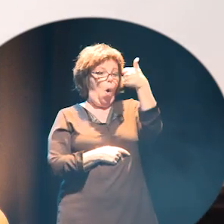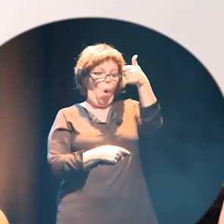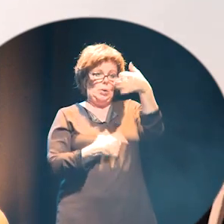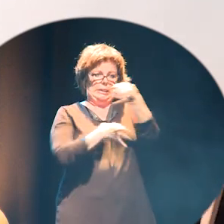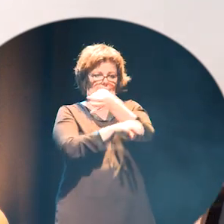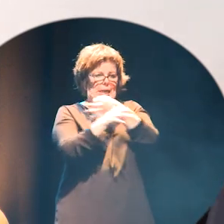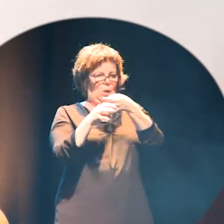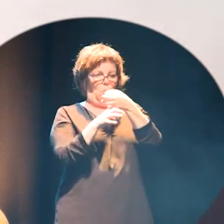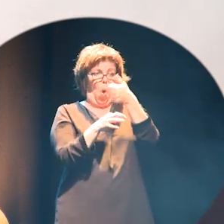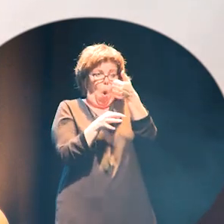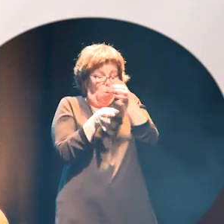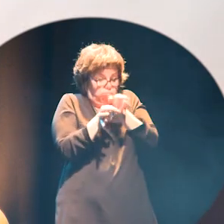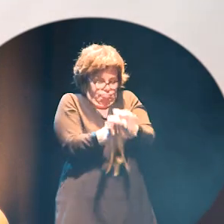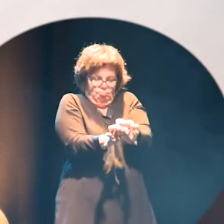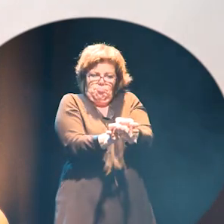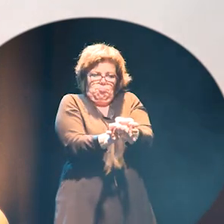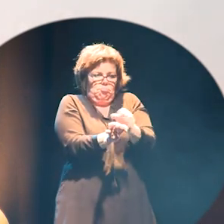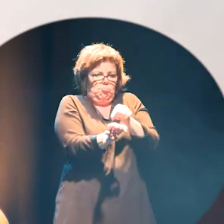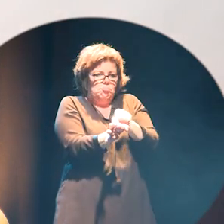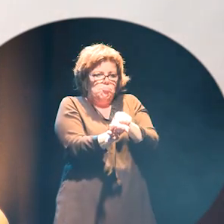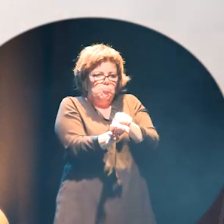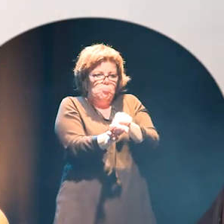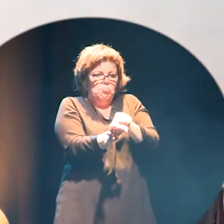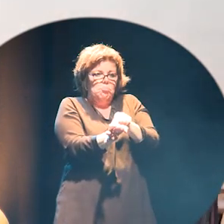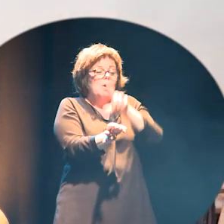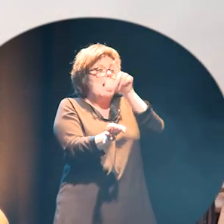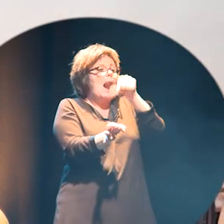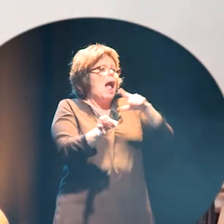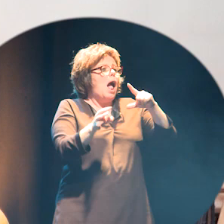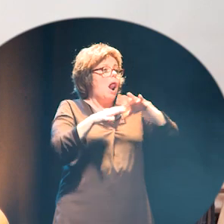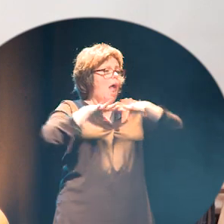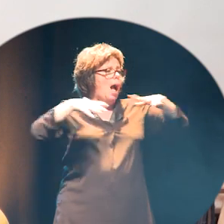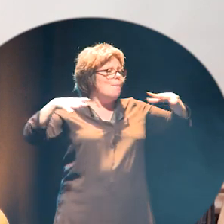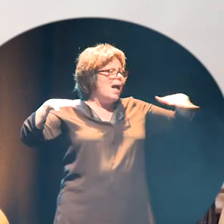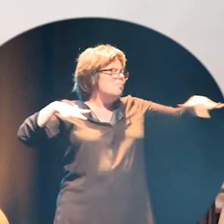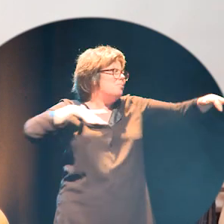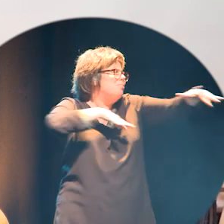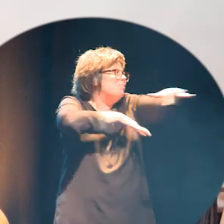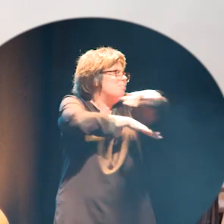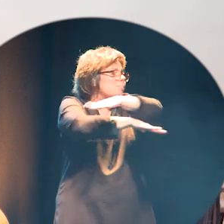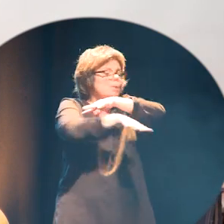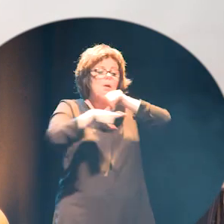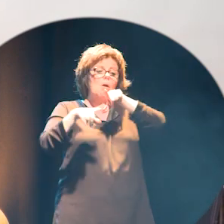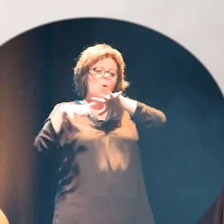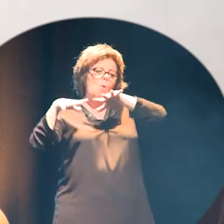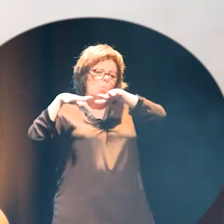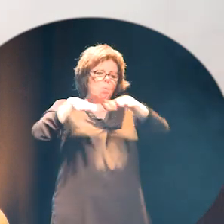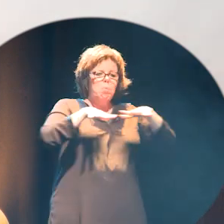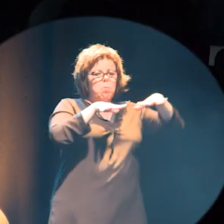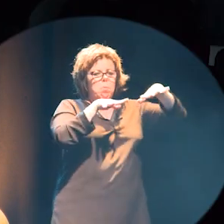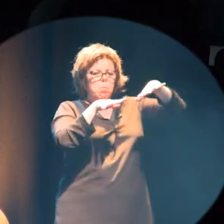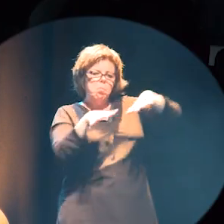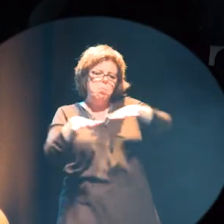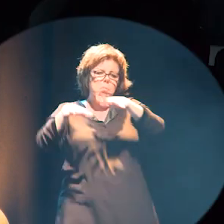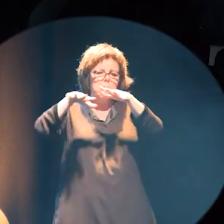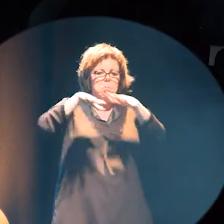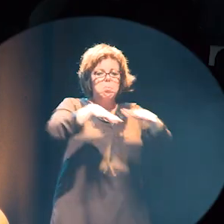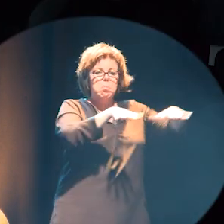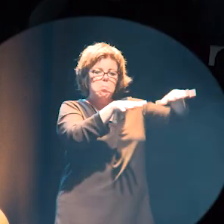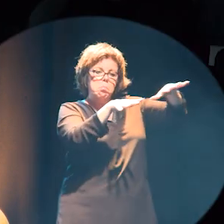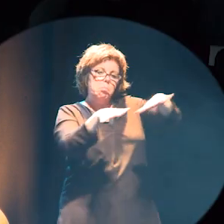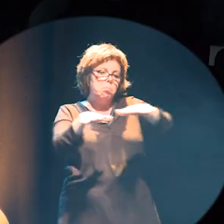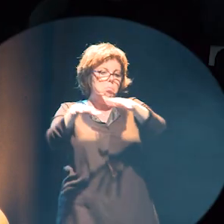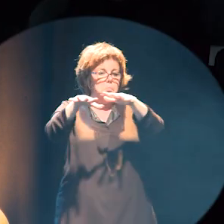seul organisme, qui vivent dans la couche éclairée des océans et qui se laissent dériver au gré des courants. La belle